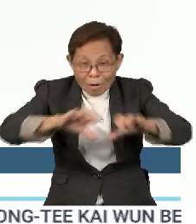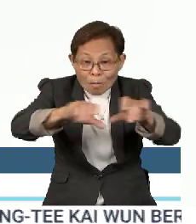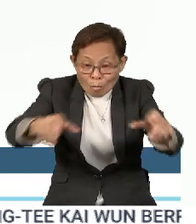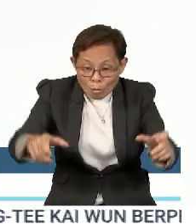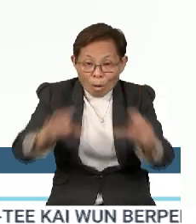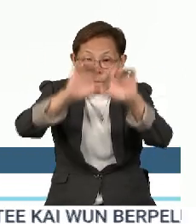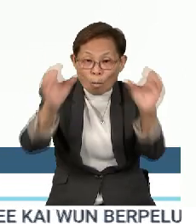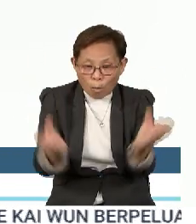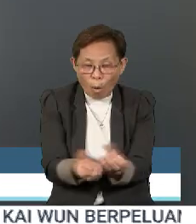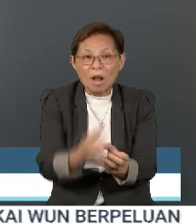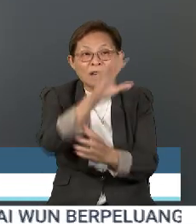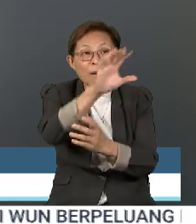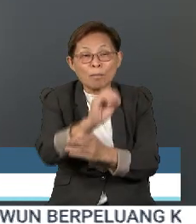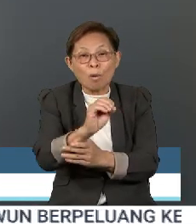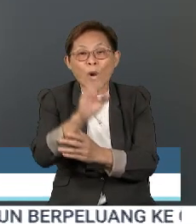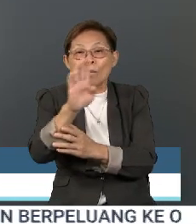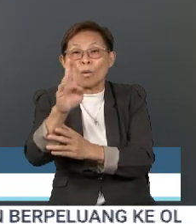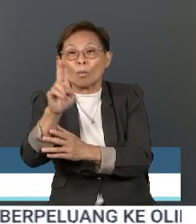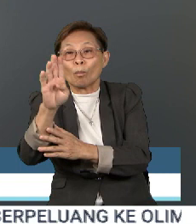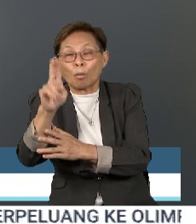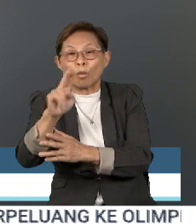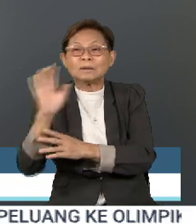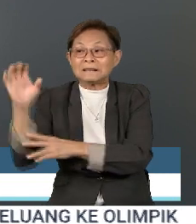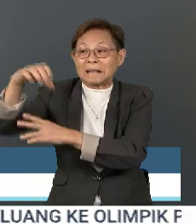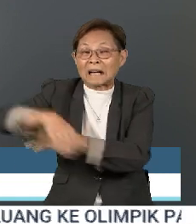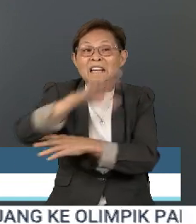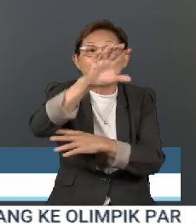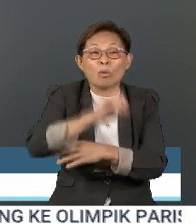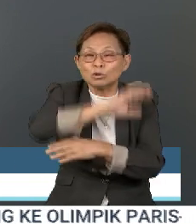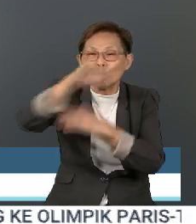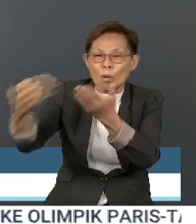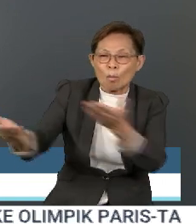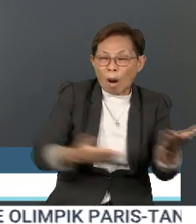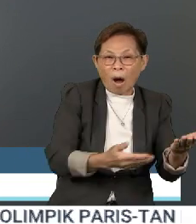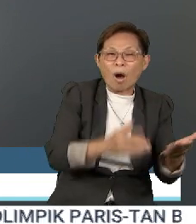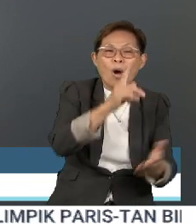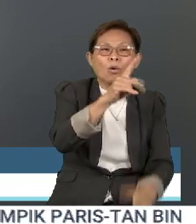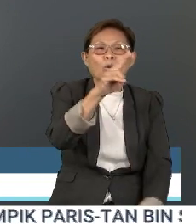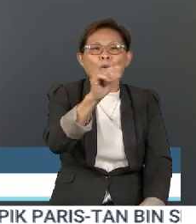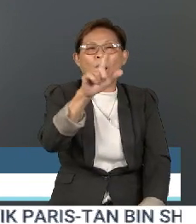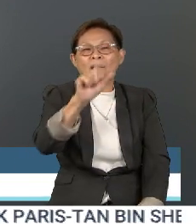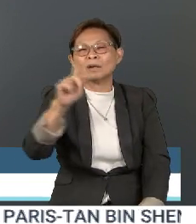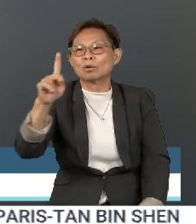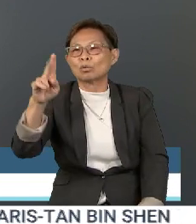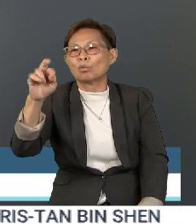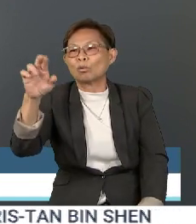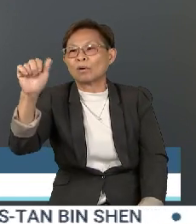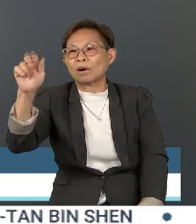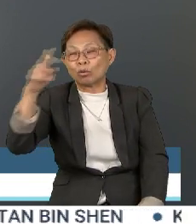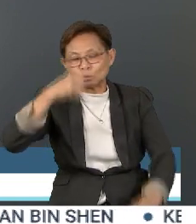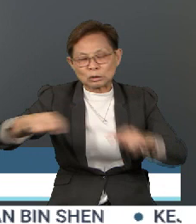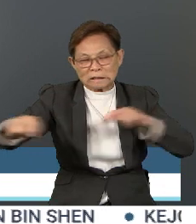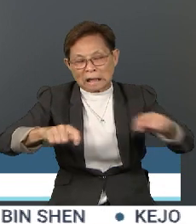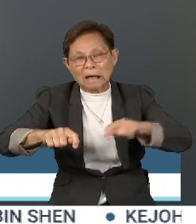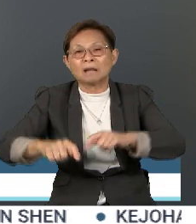50 unit bumbu naga ke semua bumbu naga yang gampang dibawa ke jatizone Martin kolekura untuk tindakan lanjut nilai